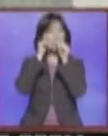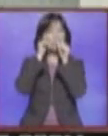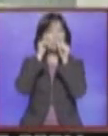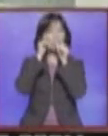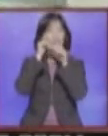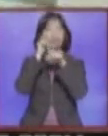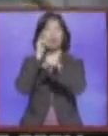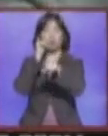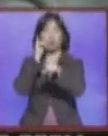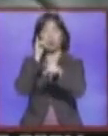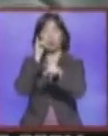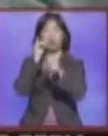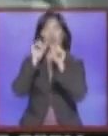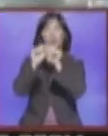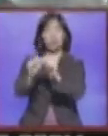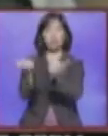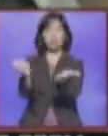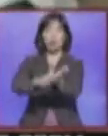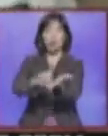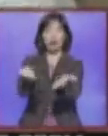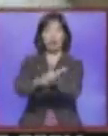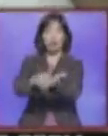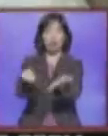pa rin ang illegal na enrollment ng training center.